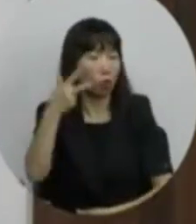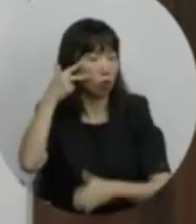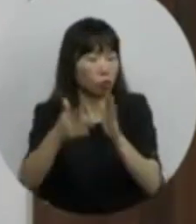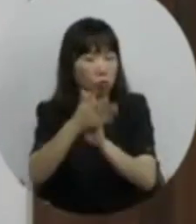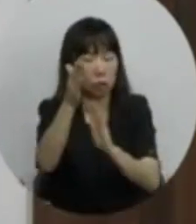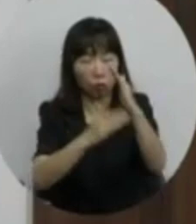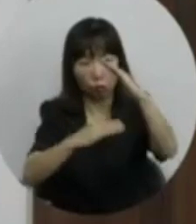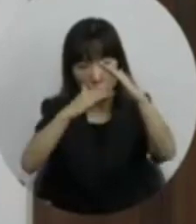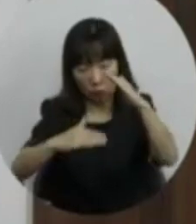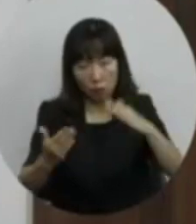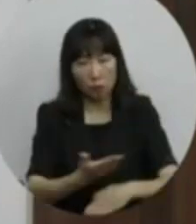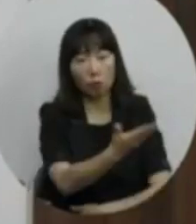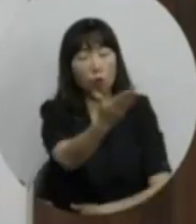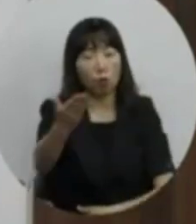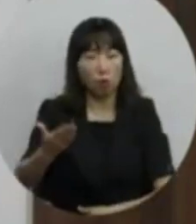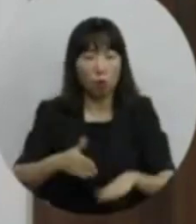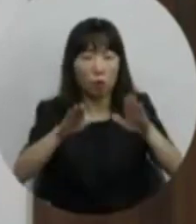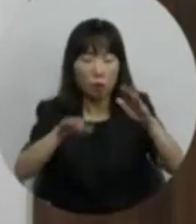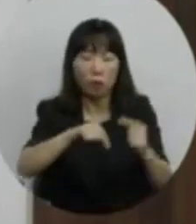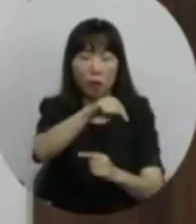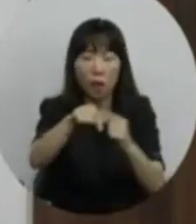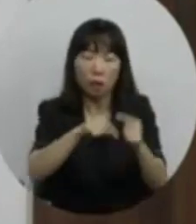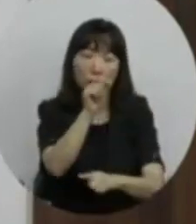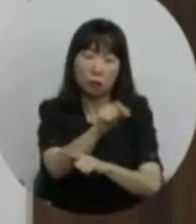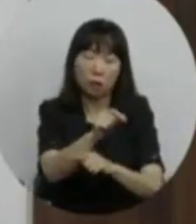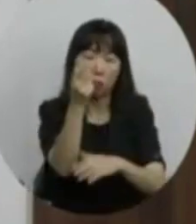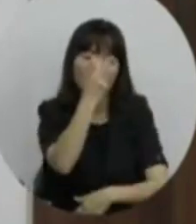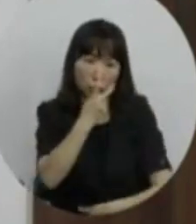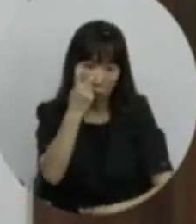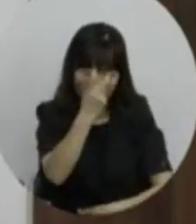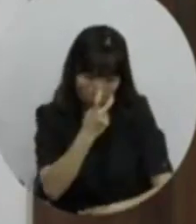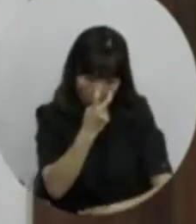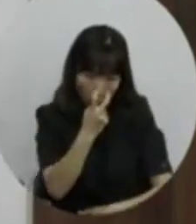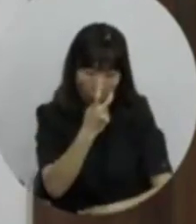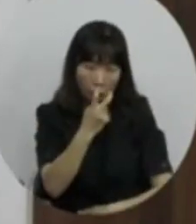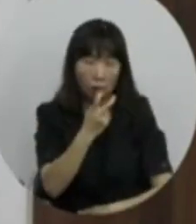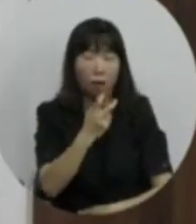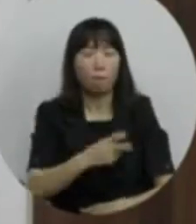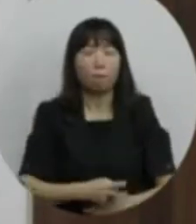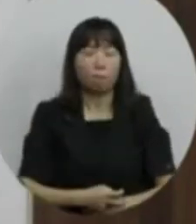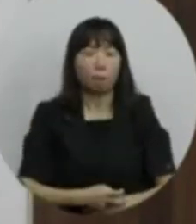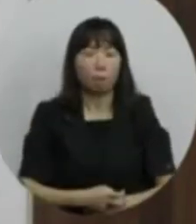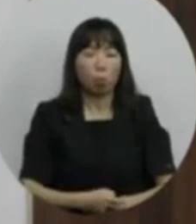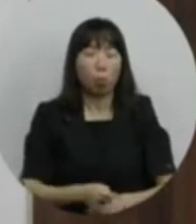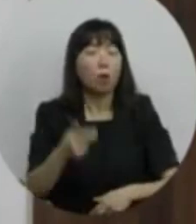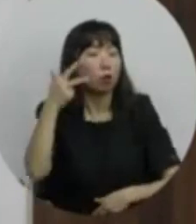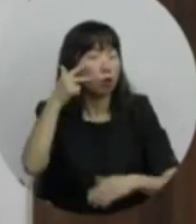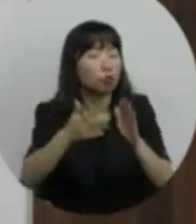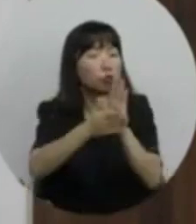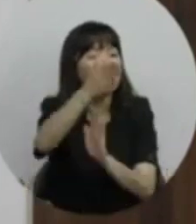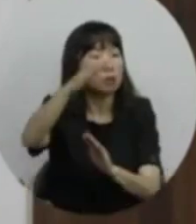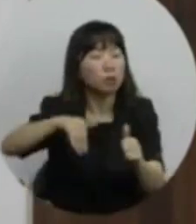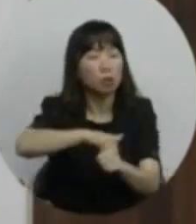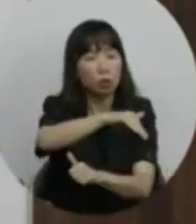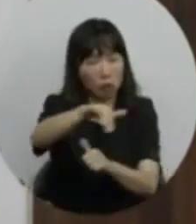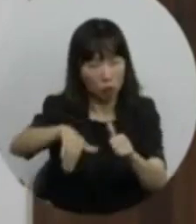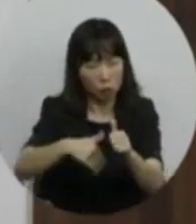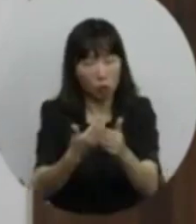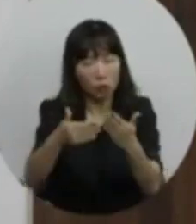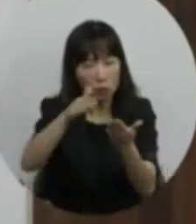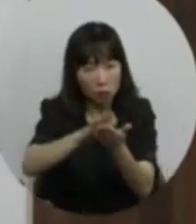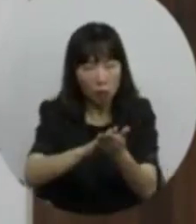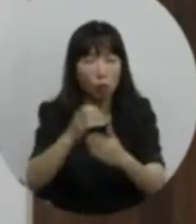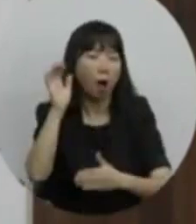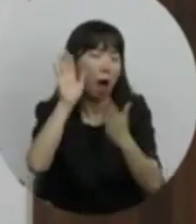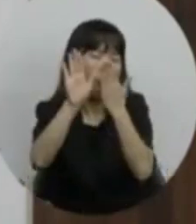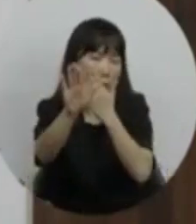공직자 여러분, 이번 행정사무감사가 신상필벌이 의미를 넘어서 우리 여주시 현실을 혁신하고